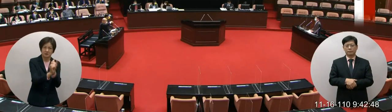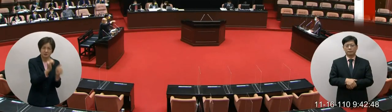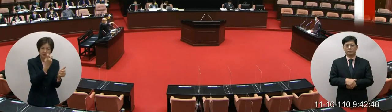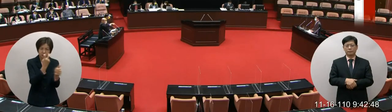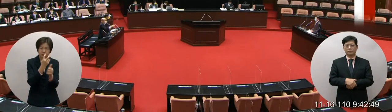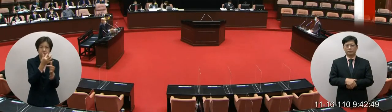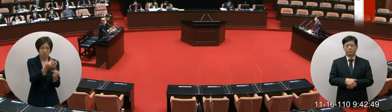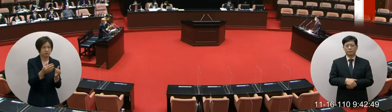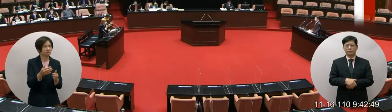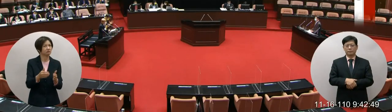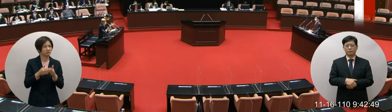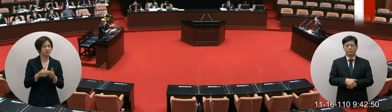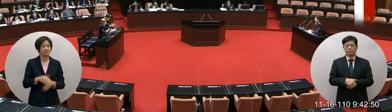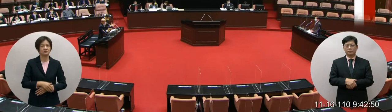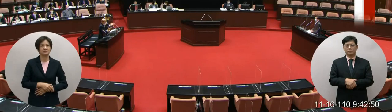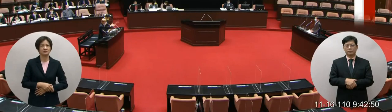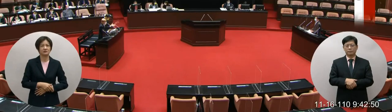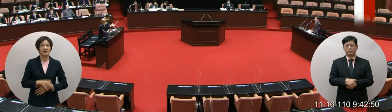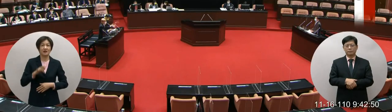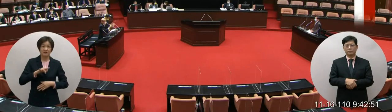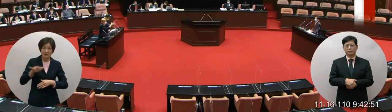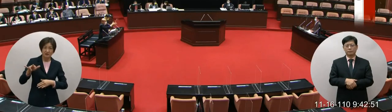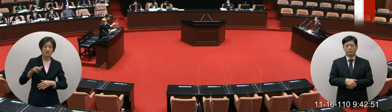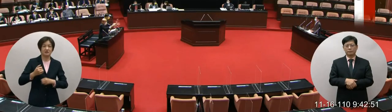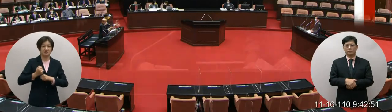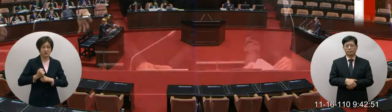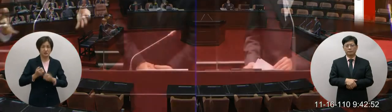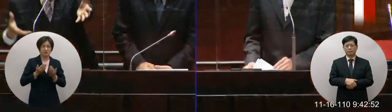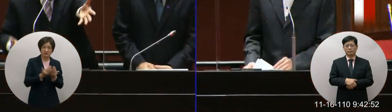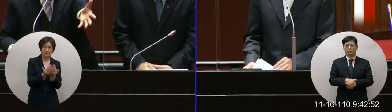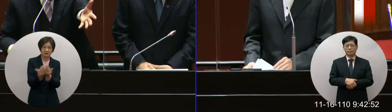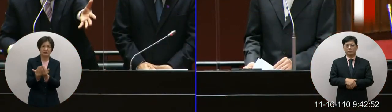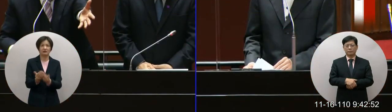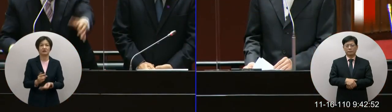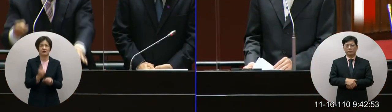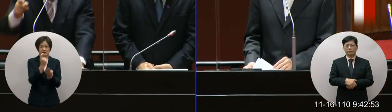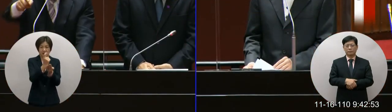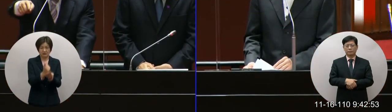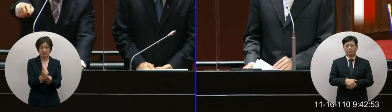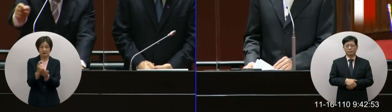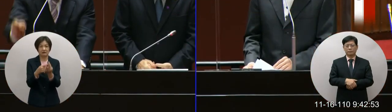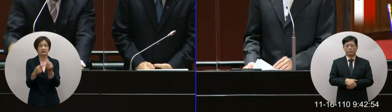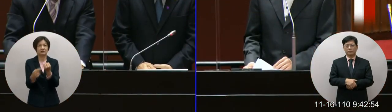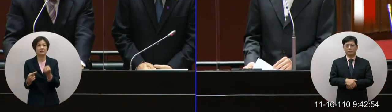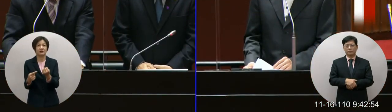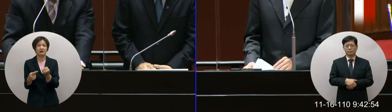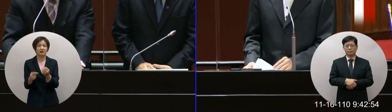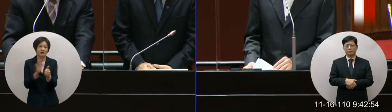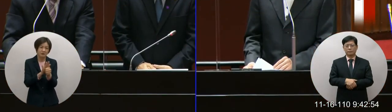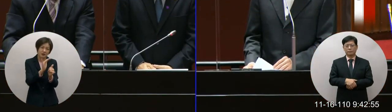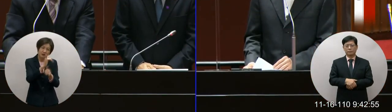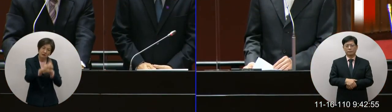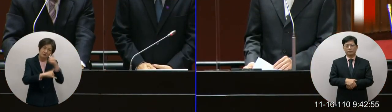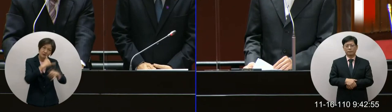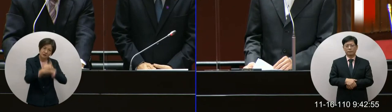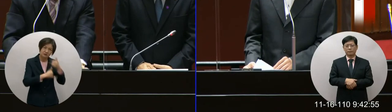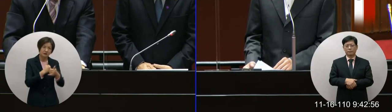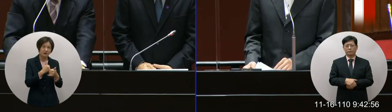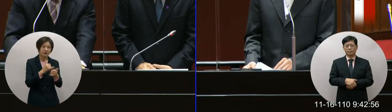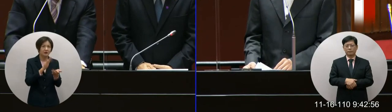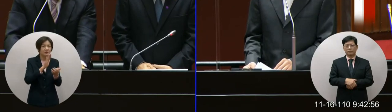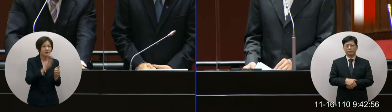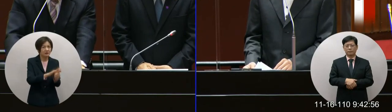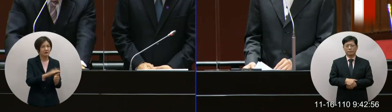民。那飞机无论是多大多少，航空母舰几艘，是不能解决人民民生的问